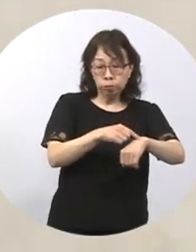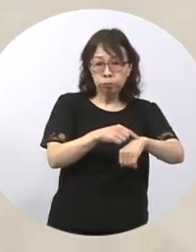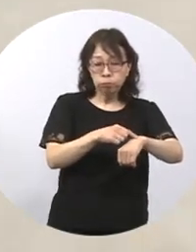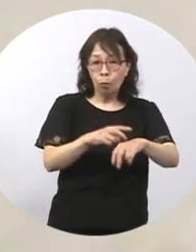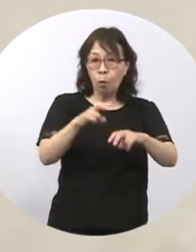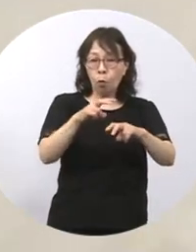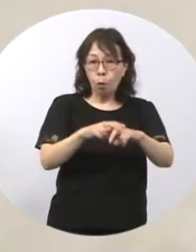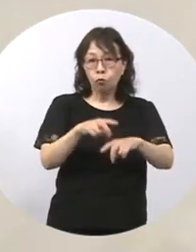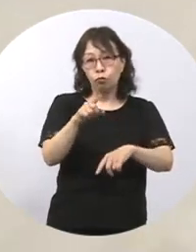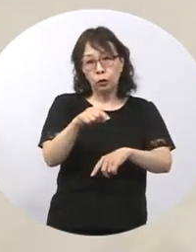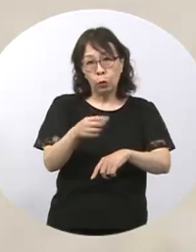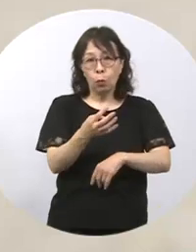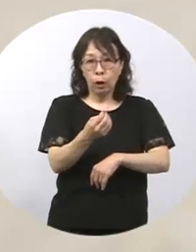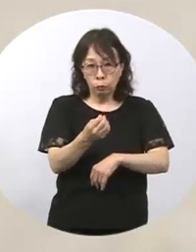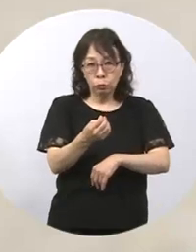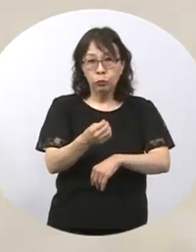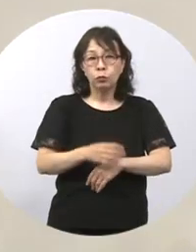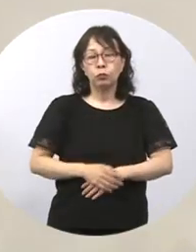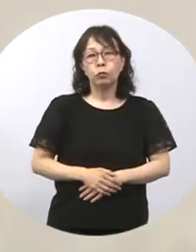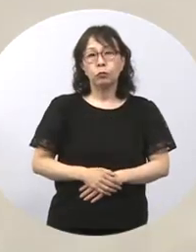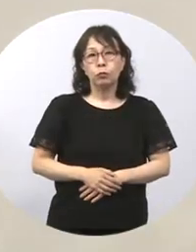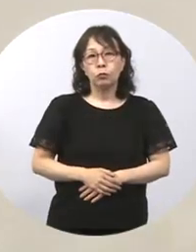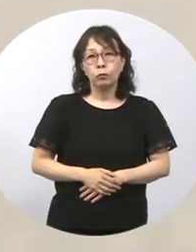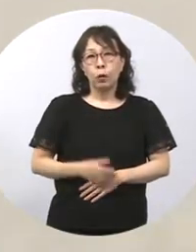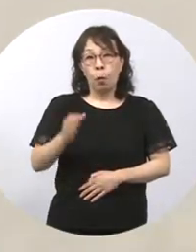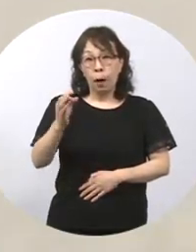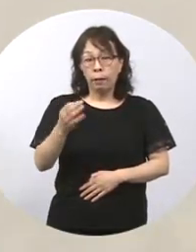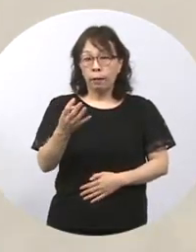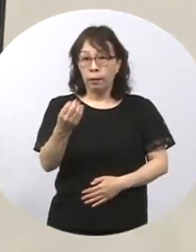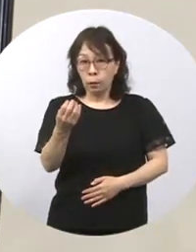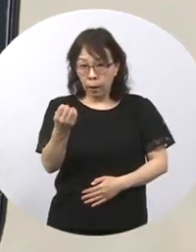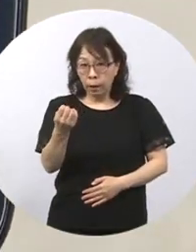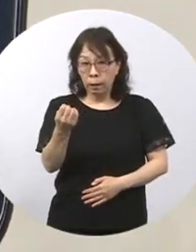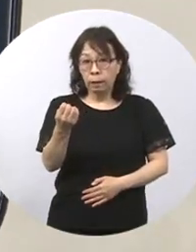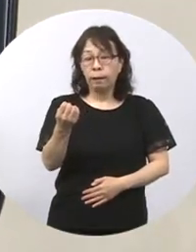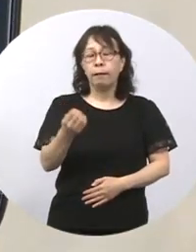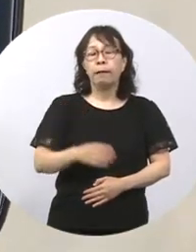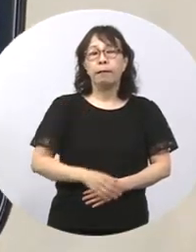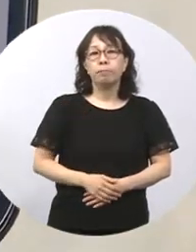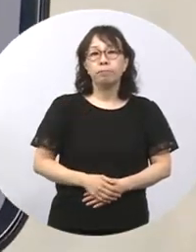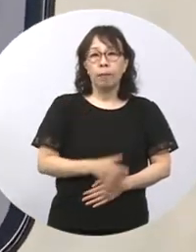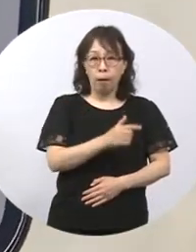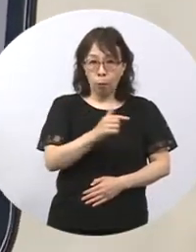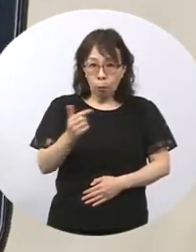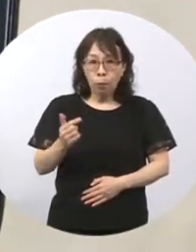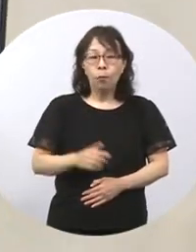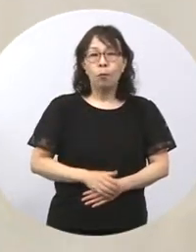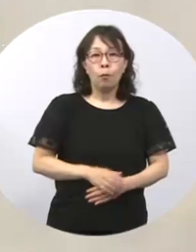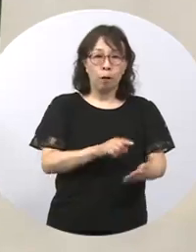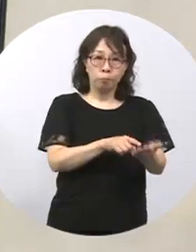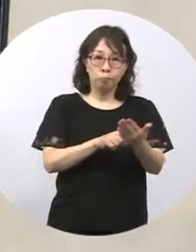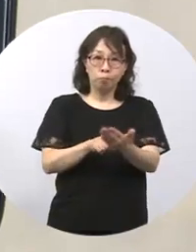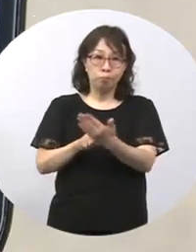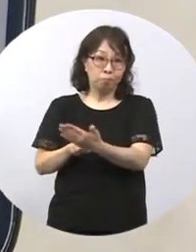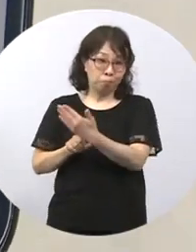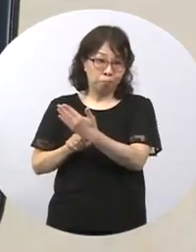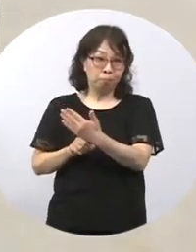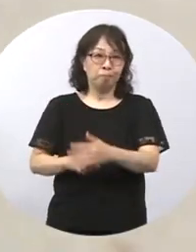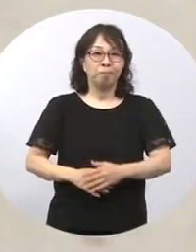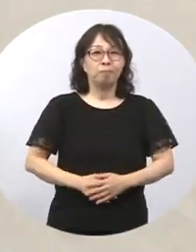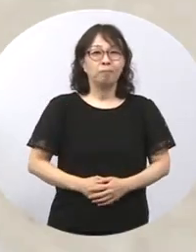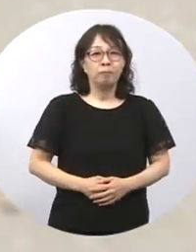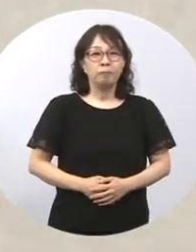何人乗るか、人数、また料金なども表示されています。